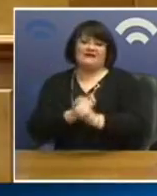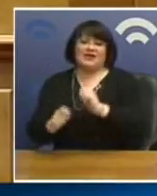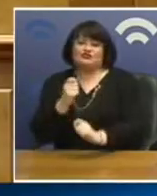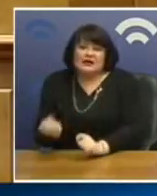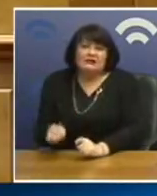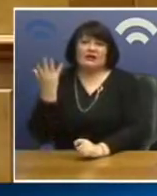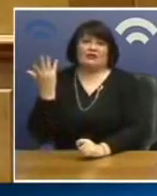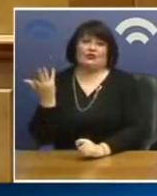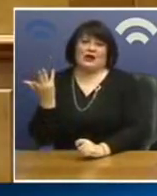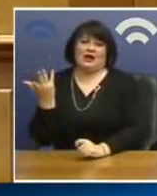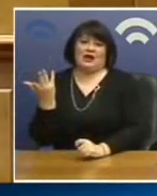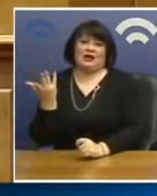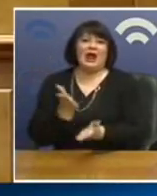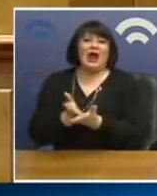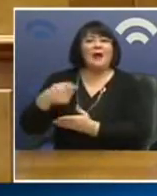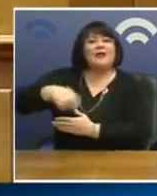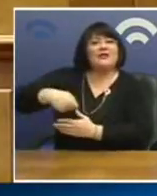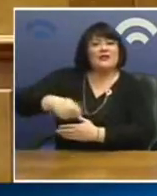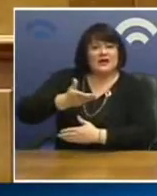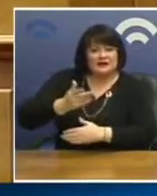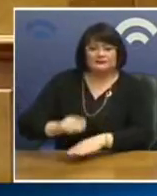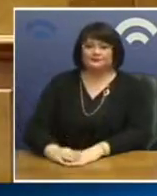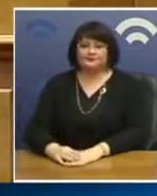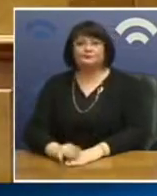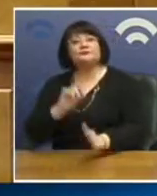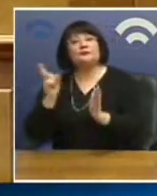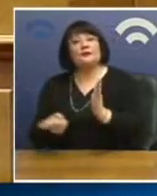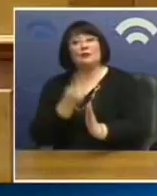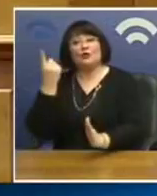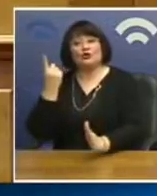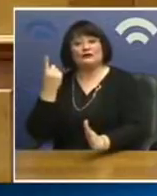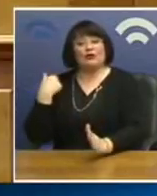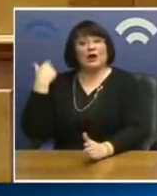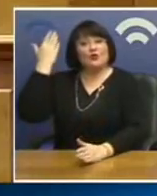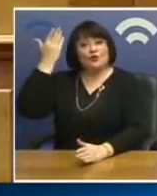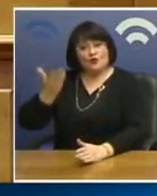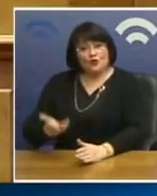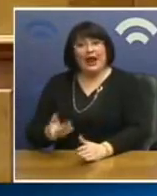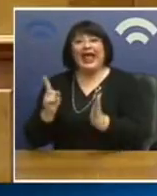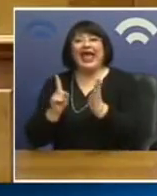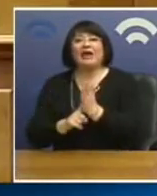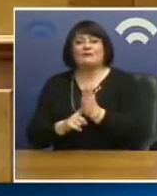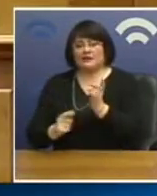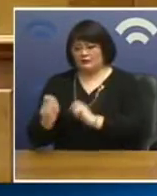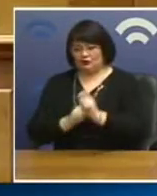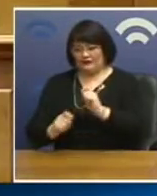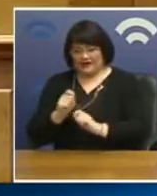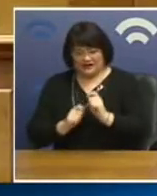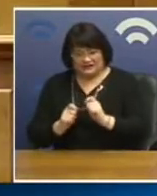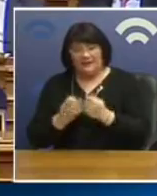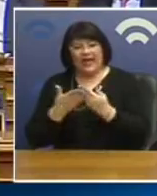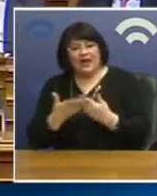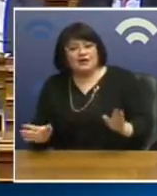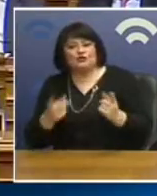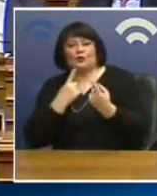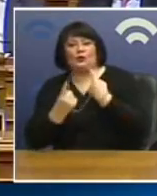Αλλά πρώτη φορά, για πρώτη φορά στην ιστορία, μια μεταρρύθμιση η οποία έγινε όπως έπρεπε να γίνει, με έναν δημόσιο διάλογο,